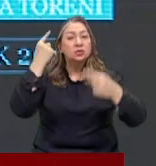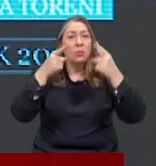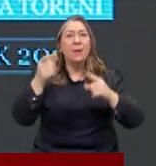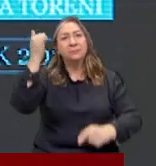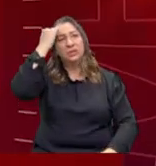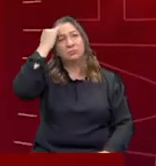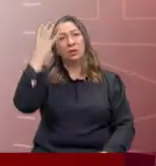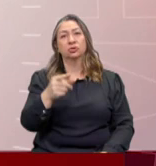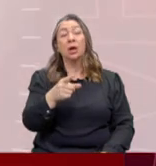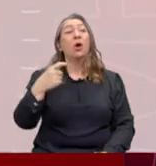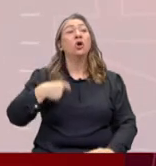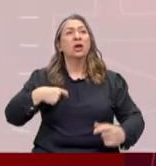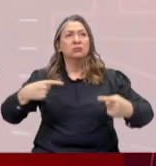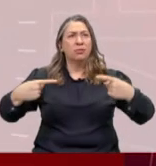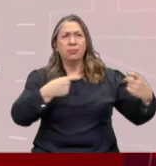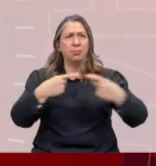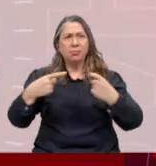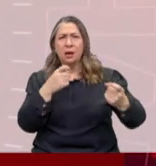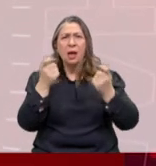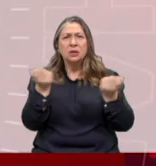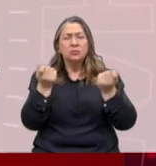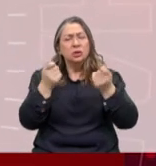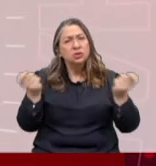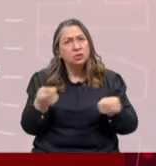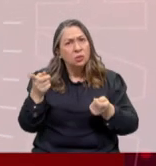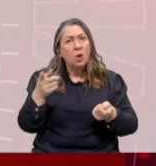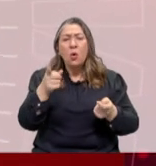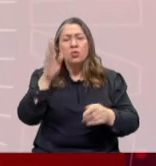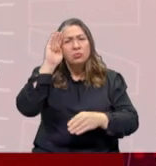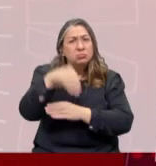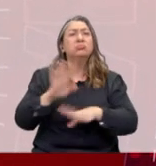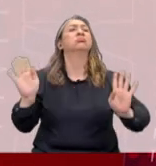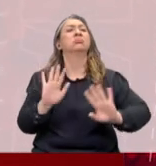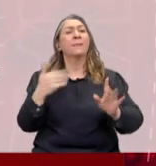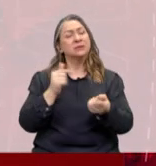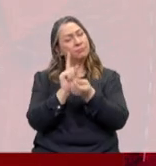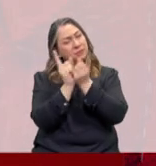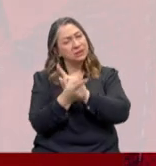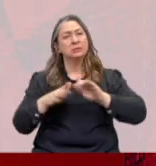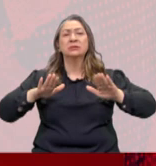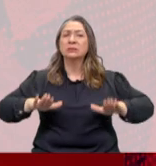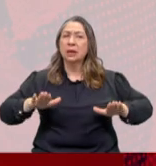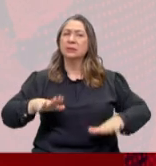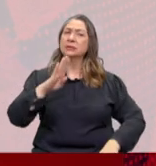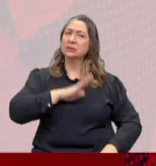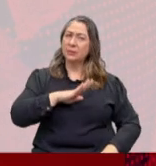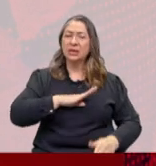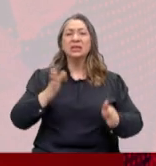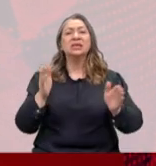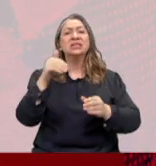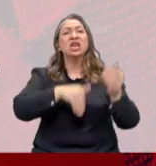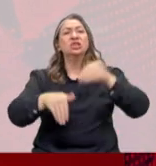pişman olacaklardır. Özel çatışma alanı yaratmak istiyorlar. O tuzağa düşmüyoruz. Biz tam tersine sakin, sabırla seçim